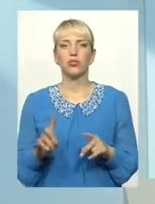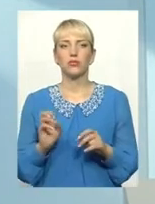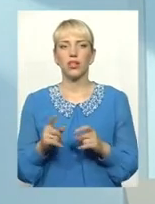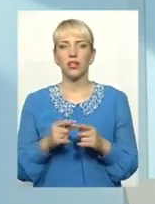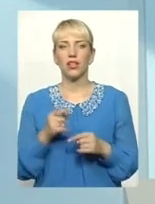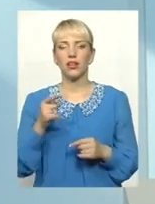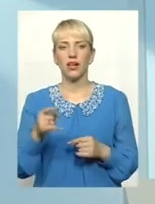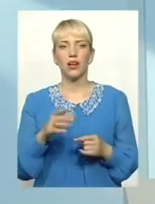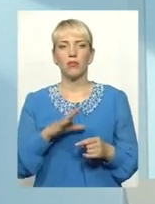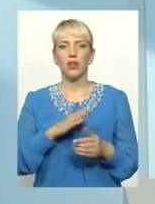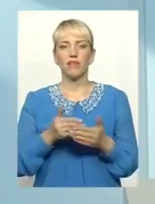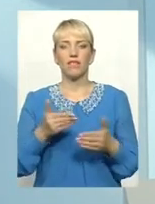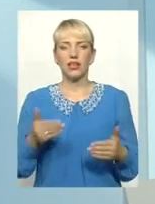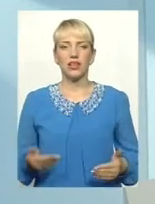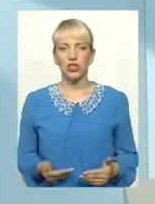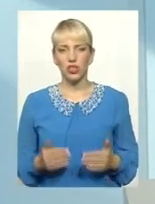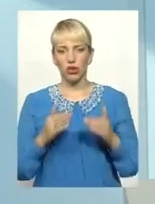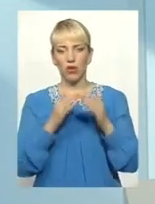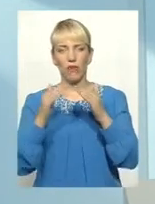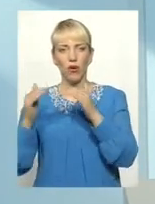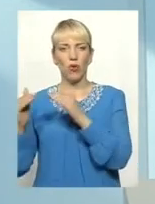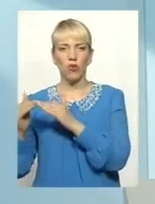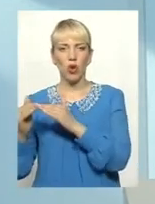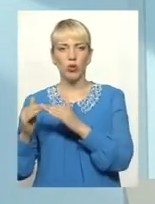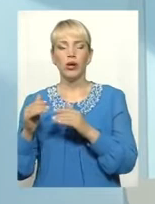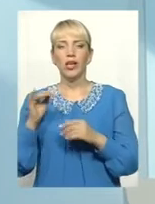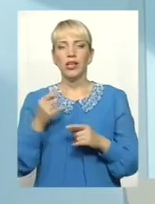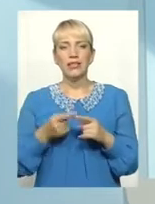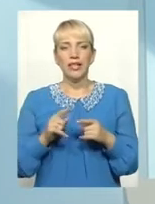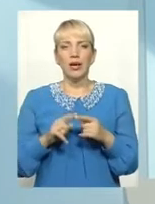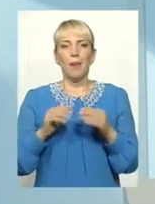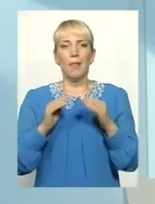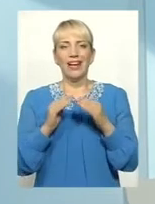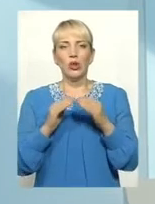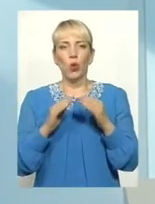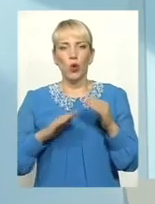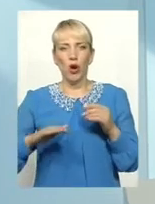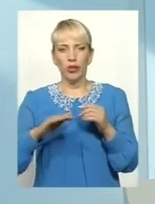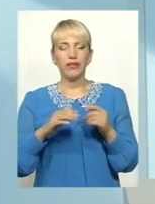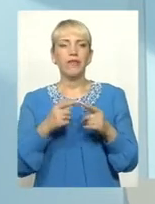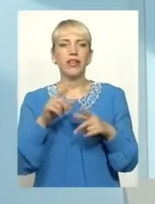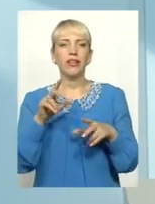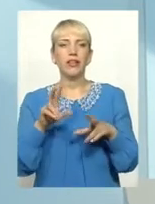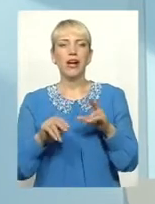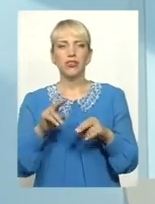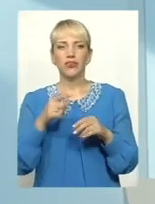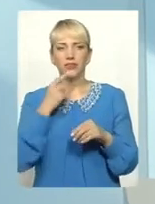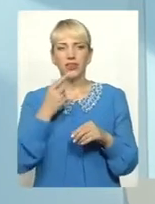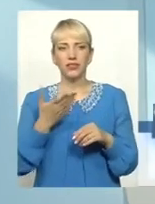від житлового фонду, хоча сам притулок, він, ну, скажімо так, якщо тварини